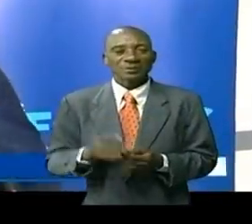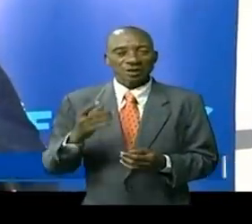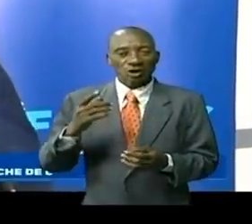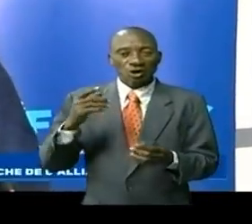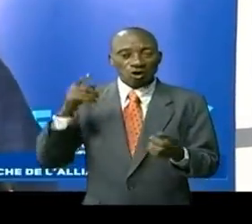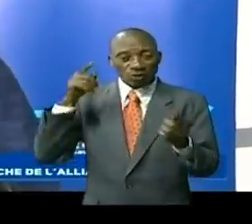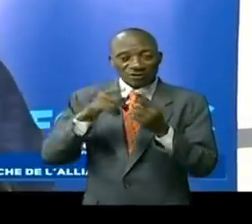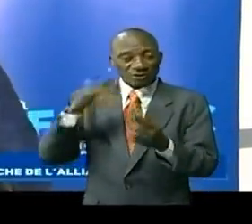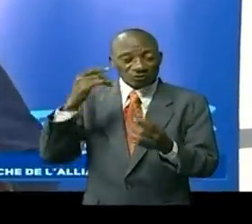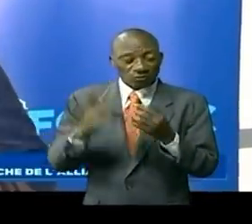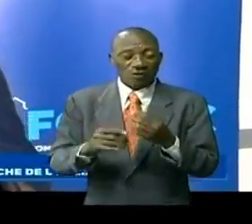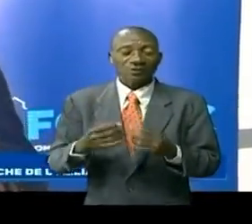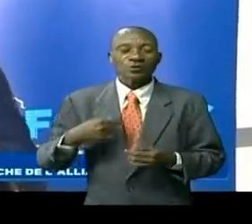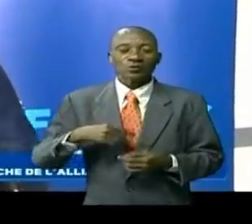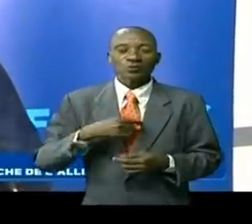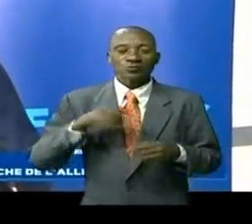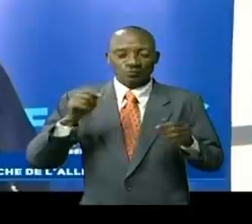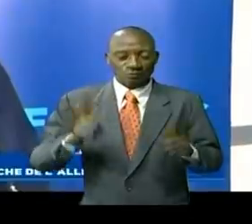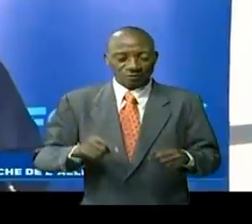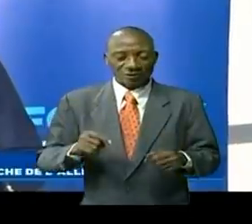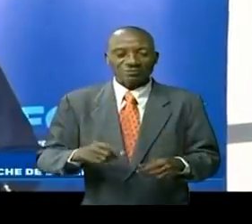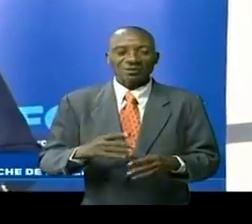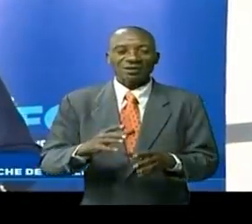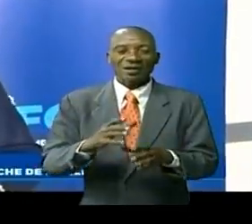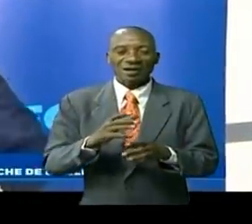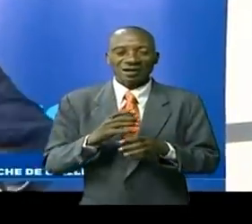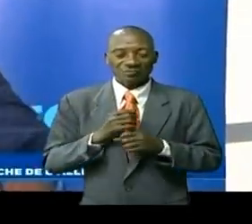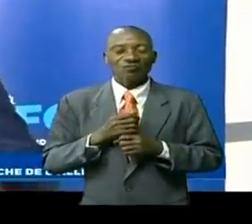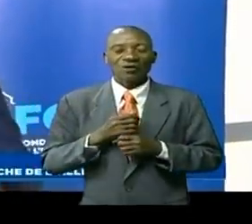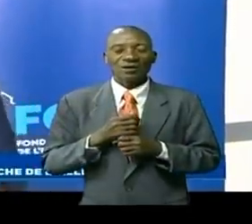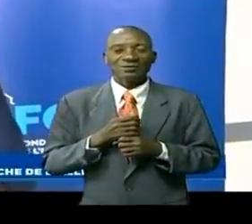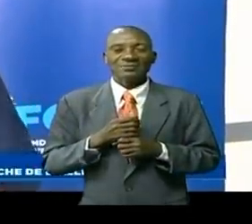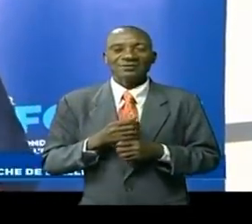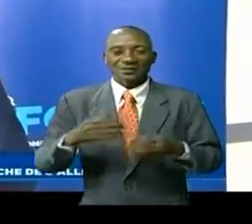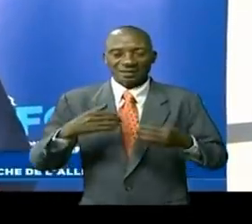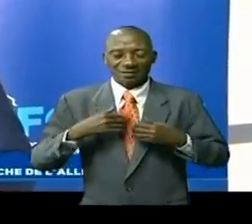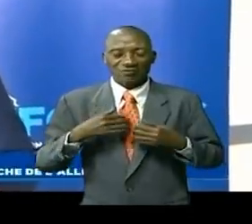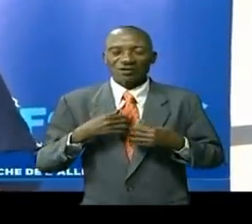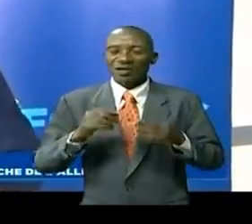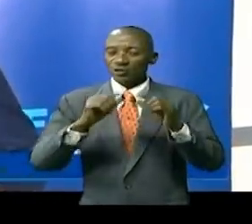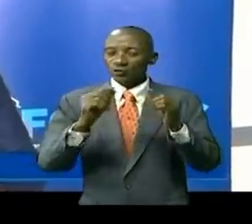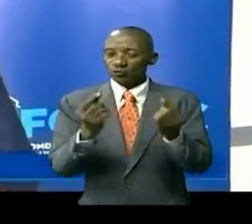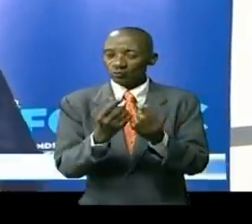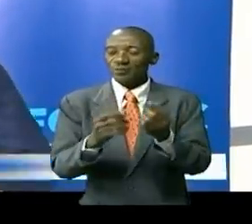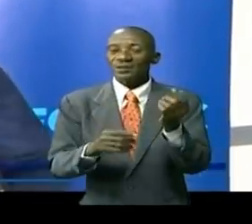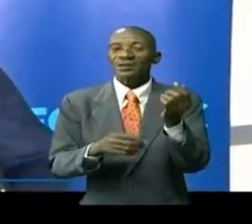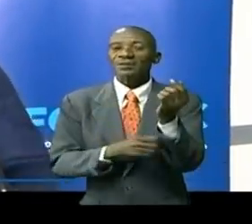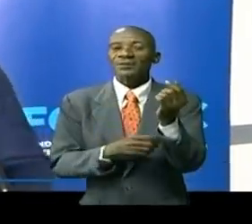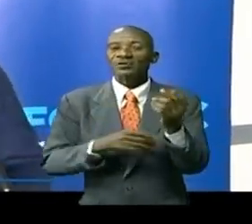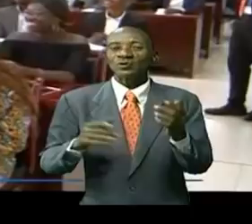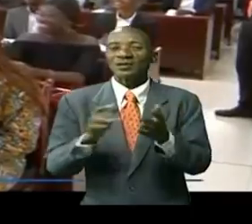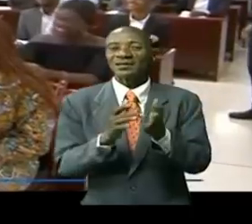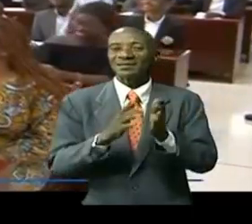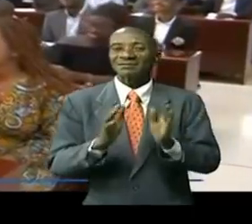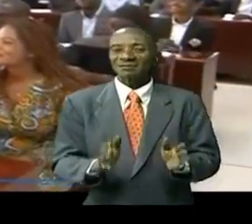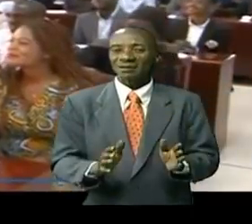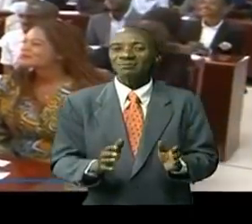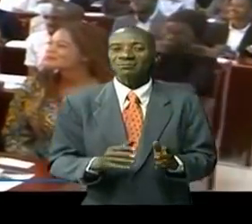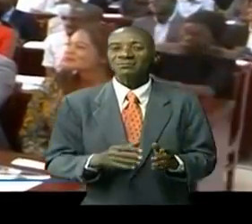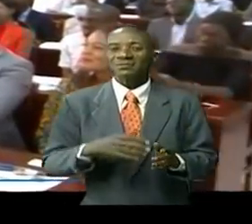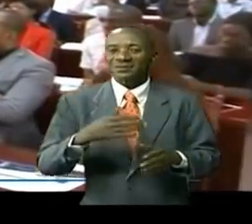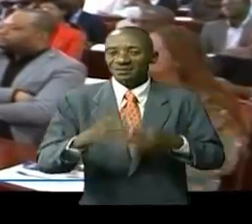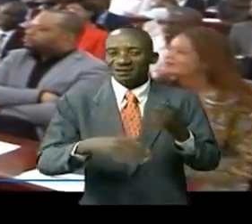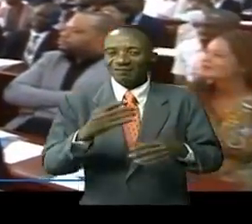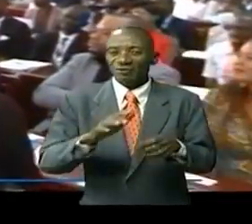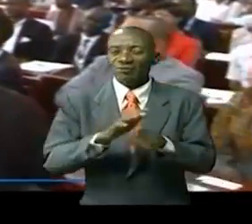jour nous puissions avoir une classe, n'est-ce pas, chrétienne qui entreprend, une classe chrétienne qui est engagée dans l'activité économique. Et